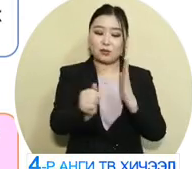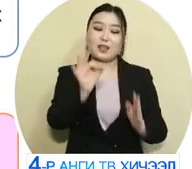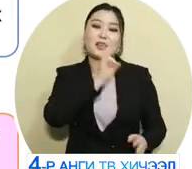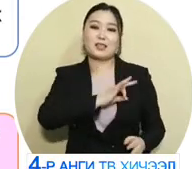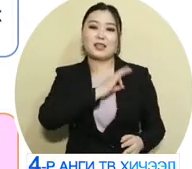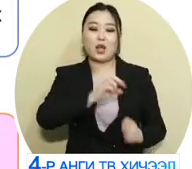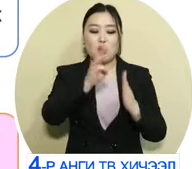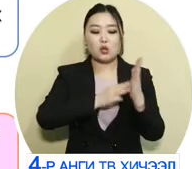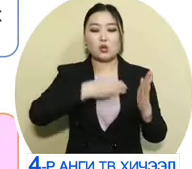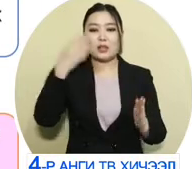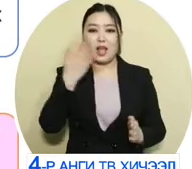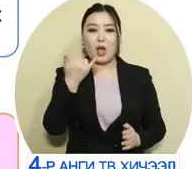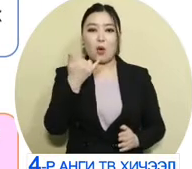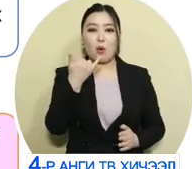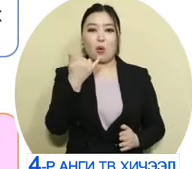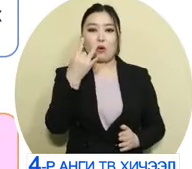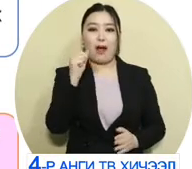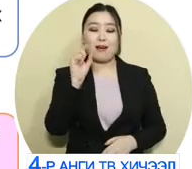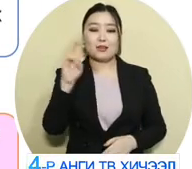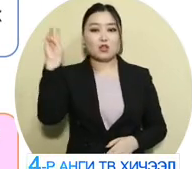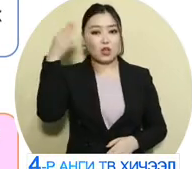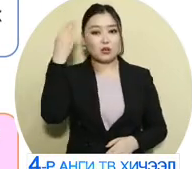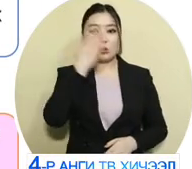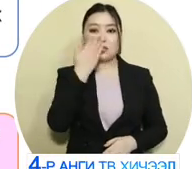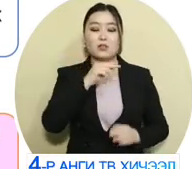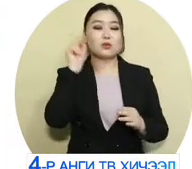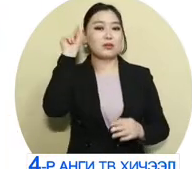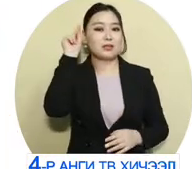шүлгээ, уран тод уншиж сурцгаая.